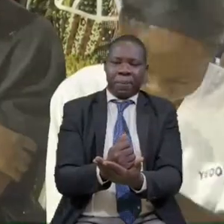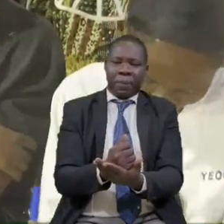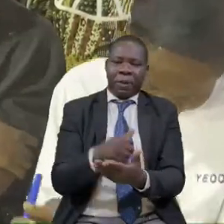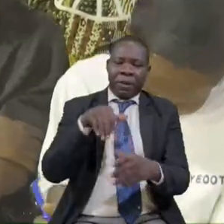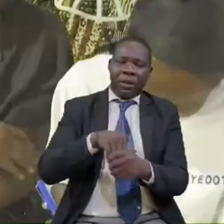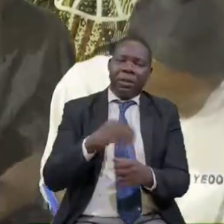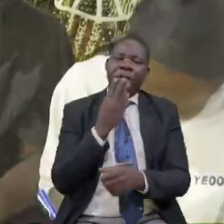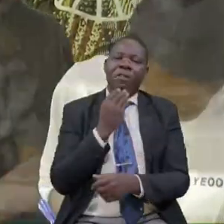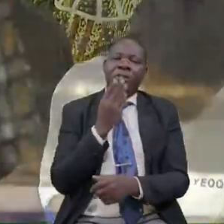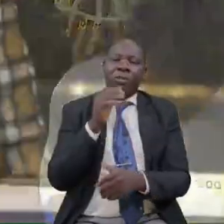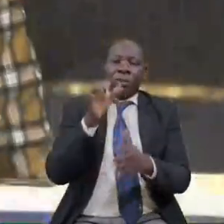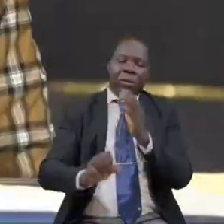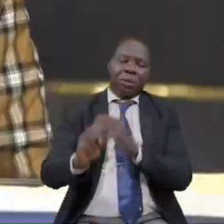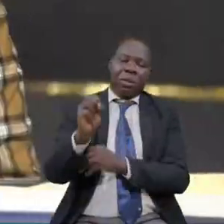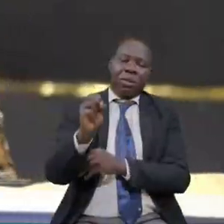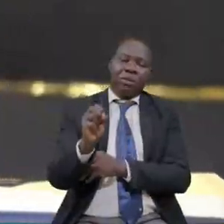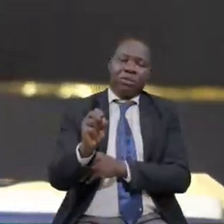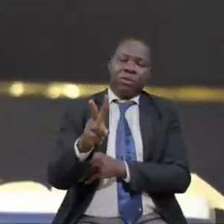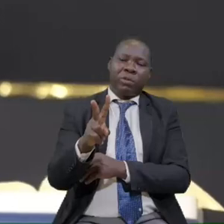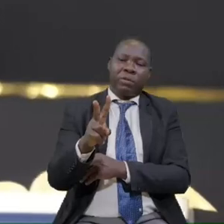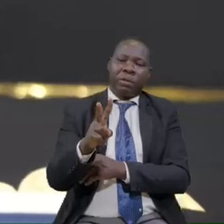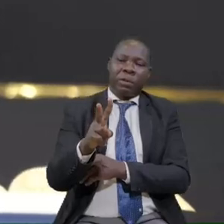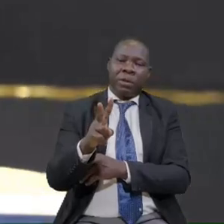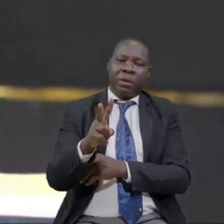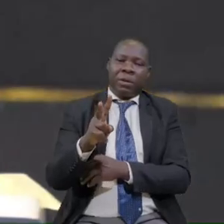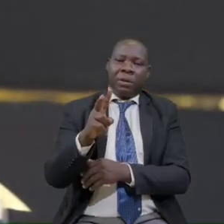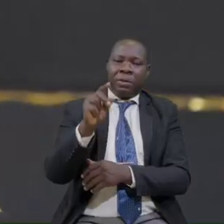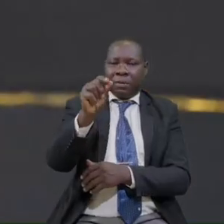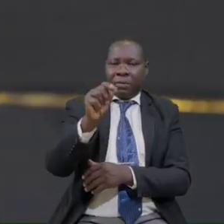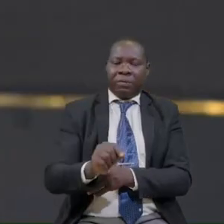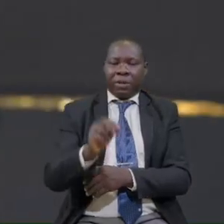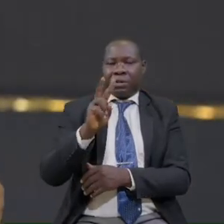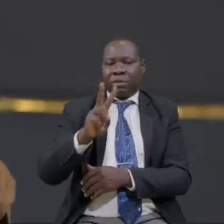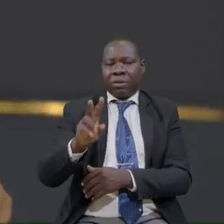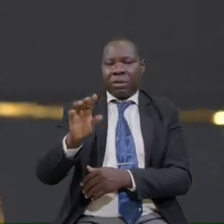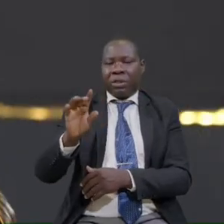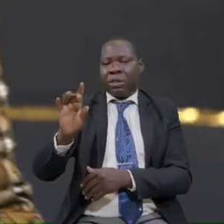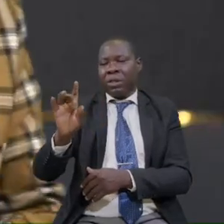Hébreux au chapitre 12. Hébreux,